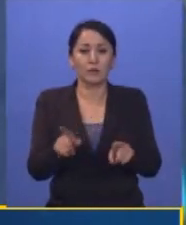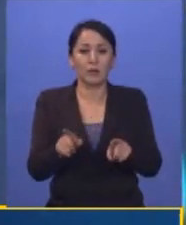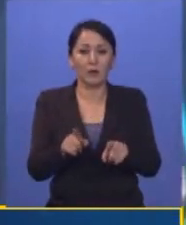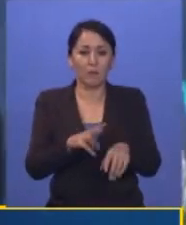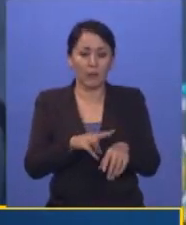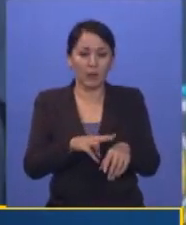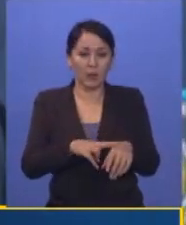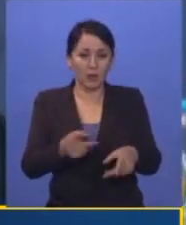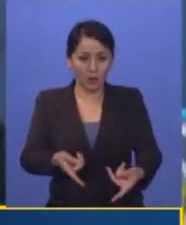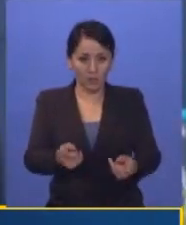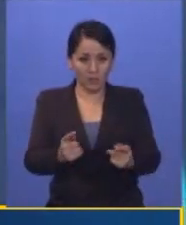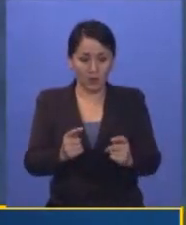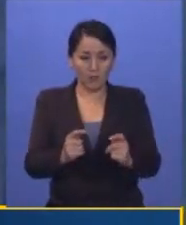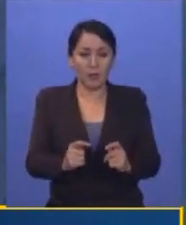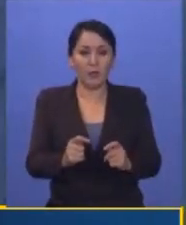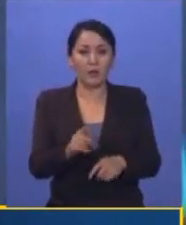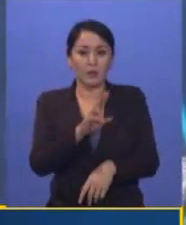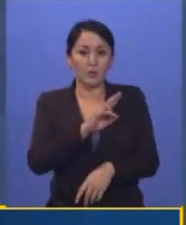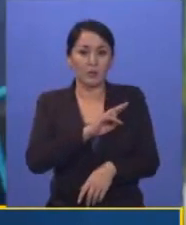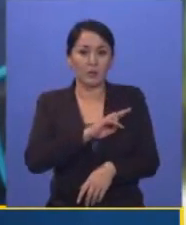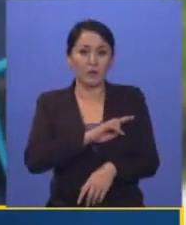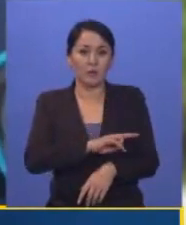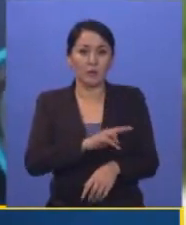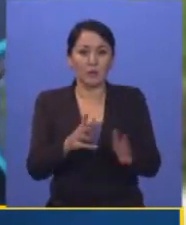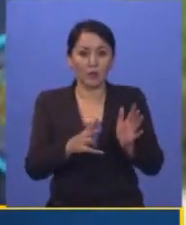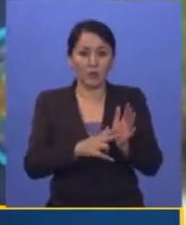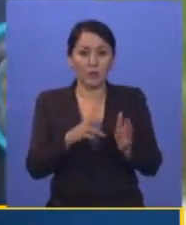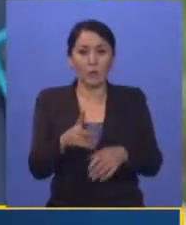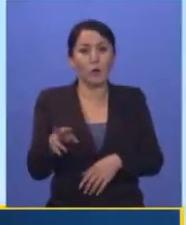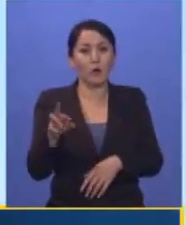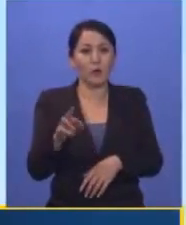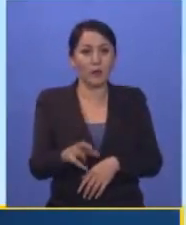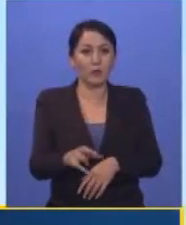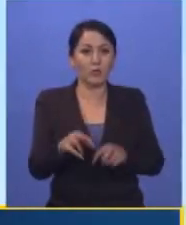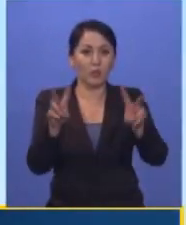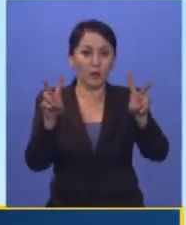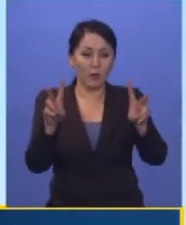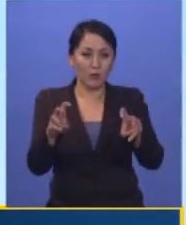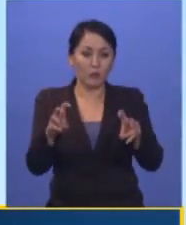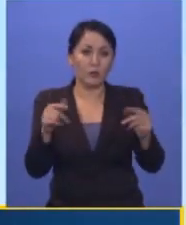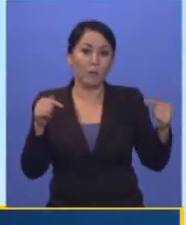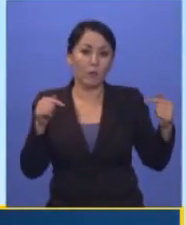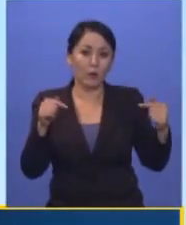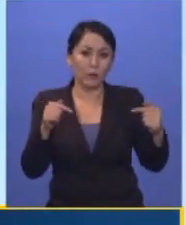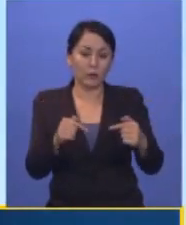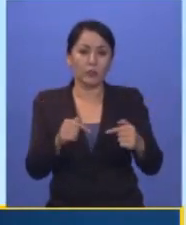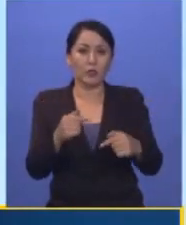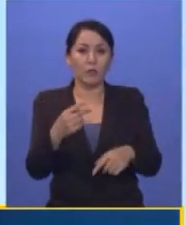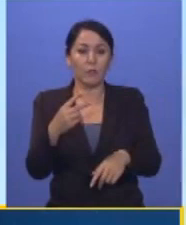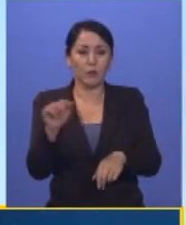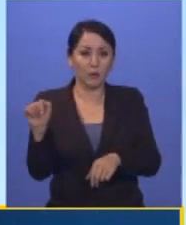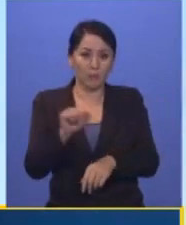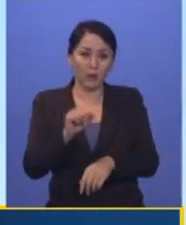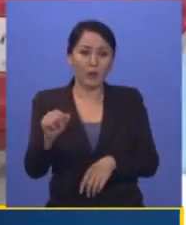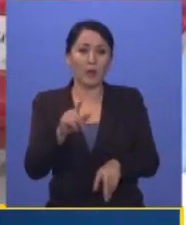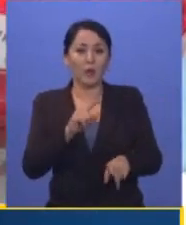Полиция департаменті жергілікті полиция қызметі басқармасы 8 маусымнан бастап жол қозғалысы ережелерін, оның ішінде қос доңғалақты көліктердің